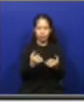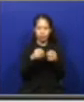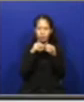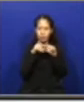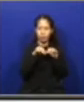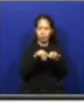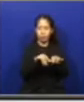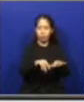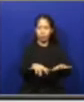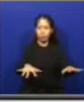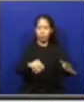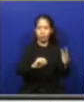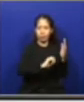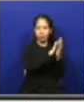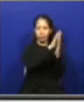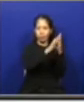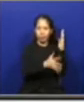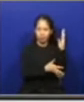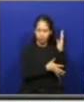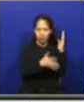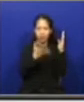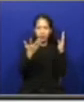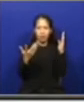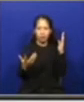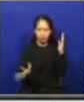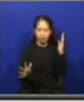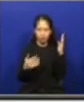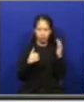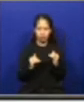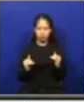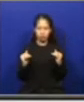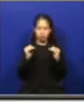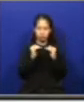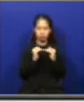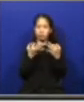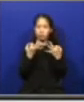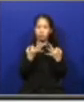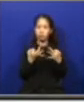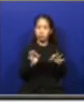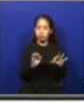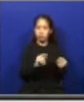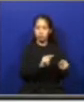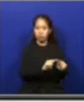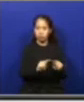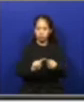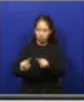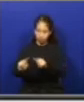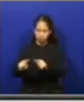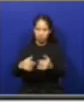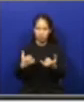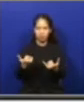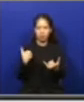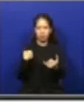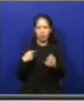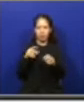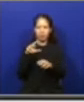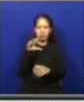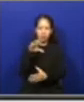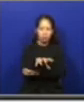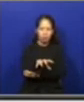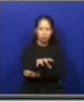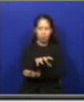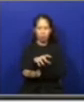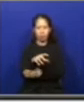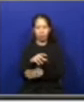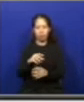คะต้องเน้นย้ำแล้วก็สิทธิเสรีภาพที่ทุกๆคนถูกริดรอนจากมาตรการที่เข้มข้นและ